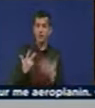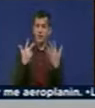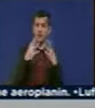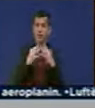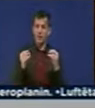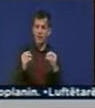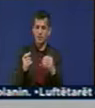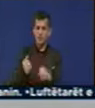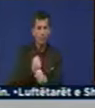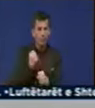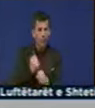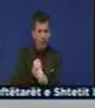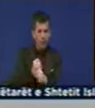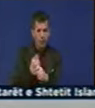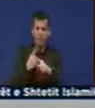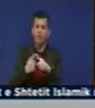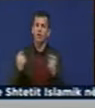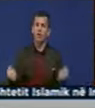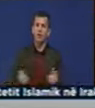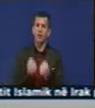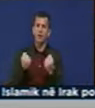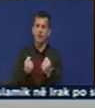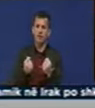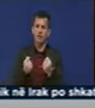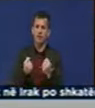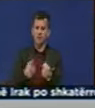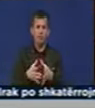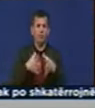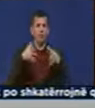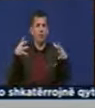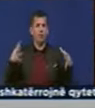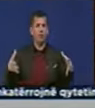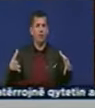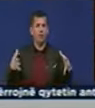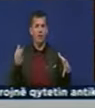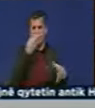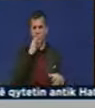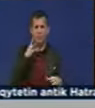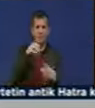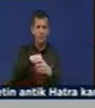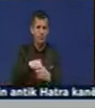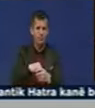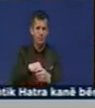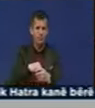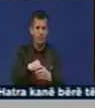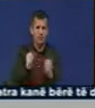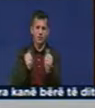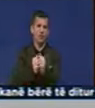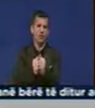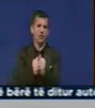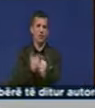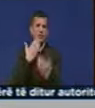punë dhe me angazhime më të mëdha të bashkuara do t'i arrijmë synimet tona. Ju